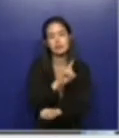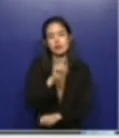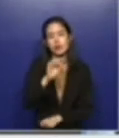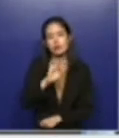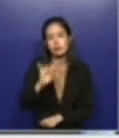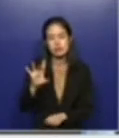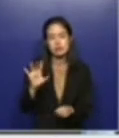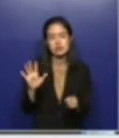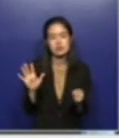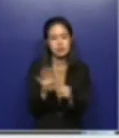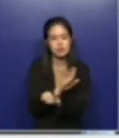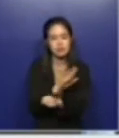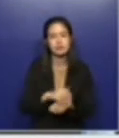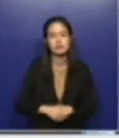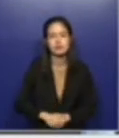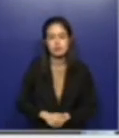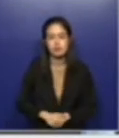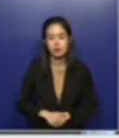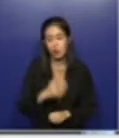กันเนี่ย